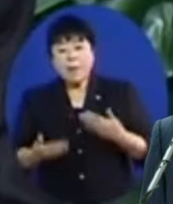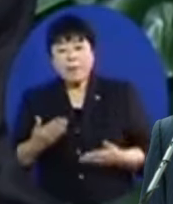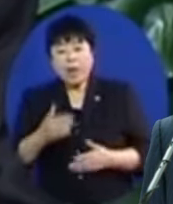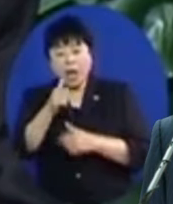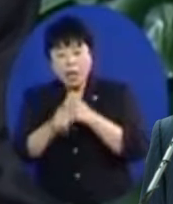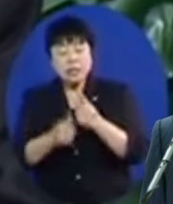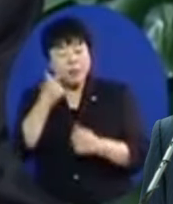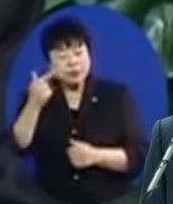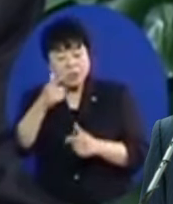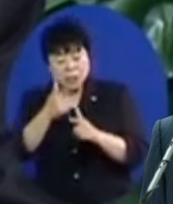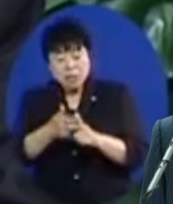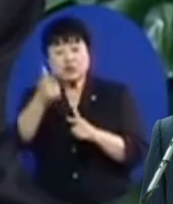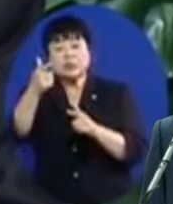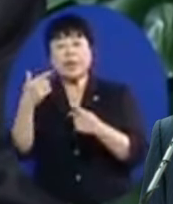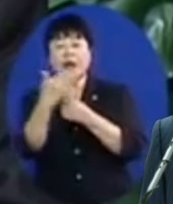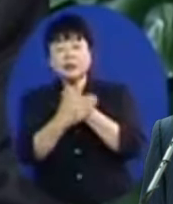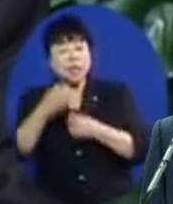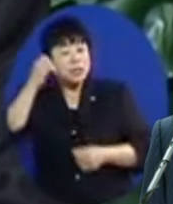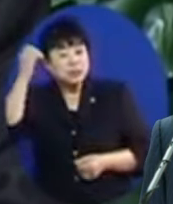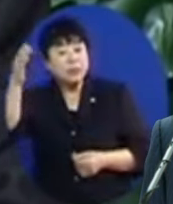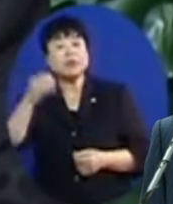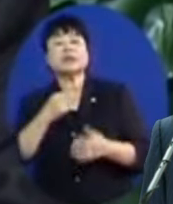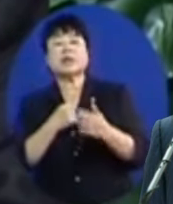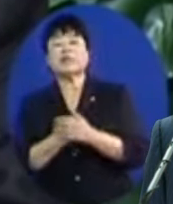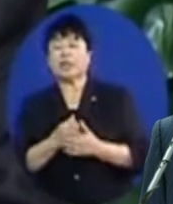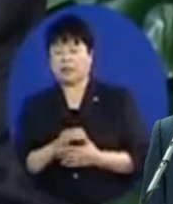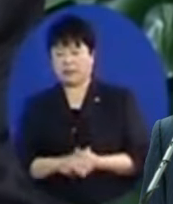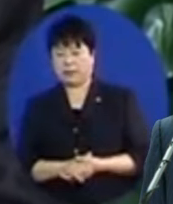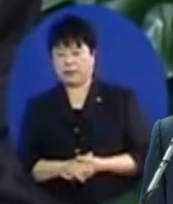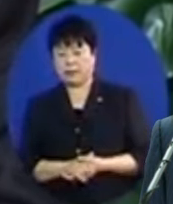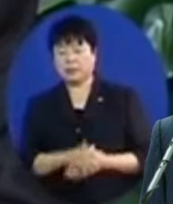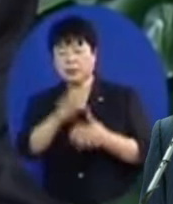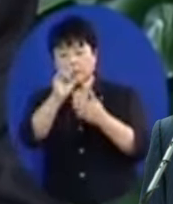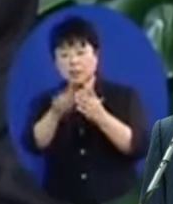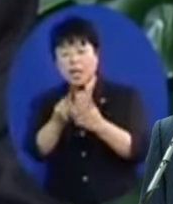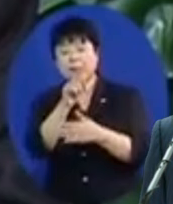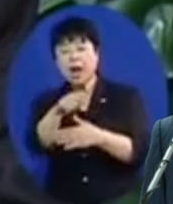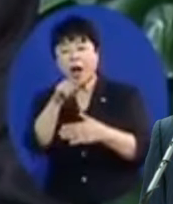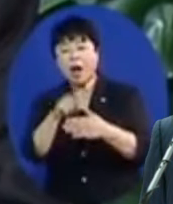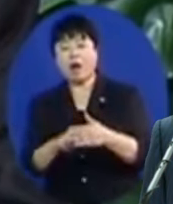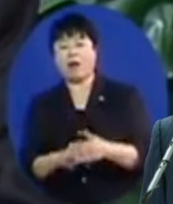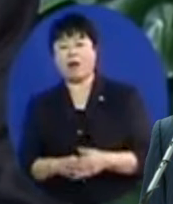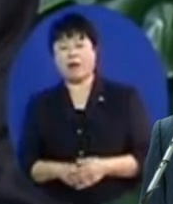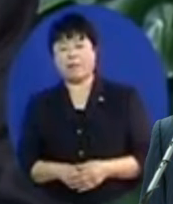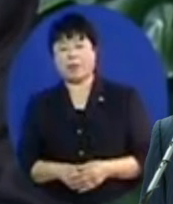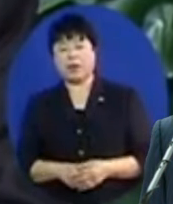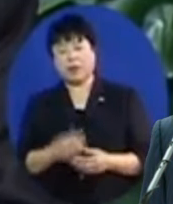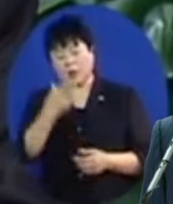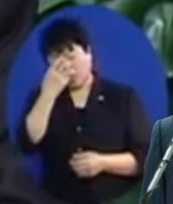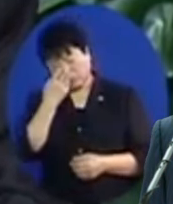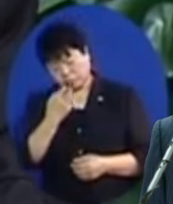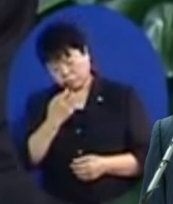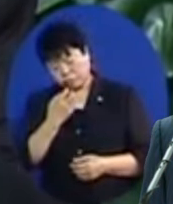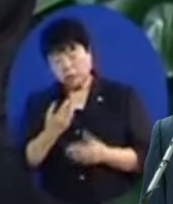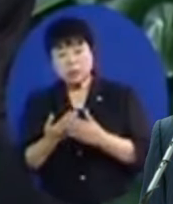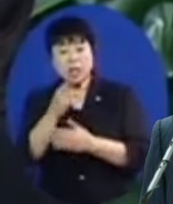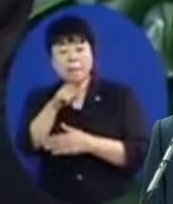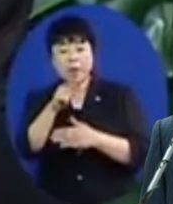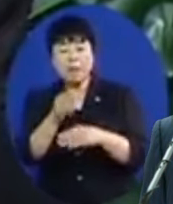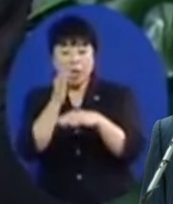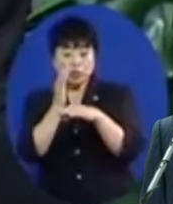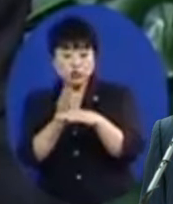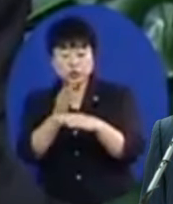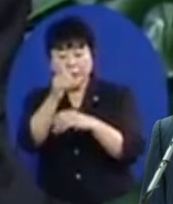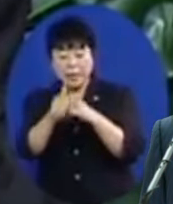하나님 아버지와 예수님의 은혜를 잊어버리고 살 때가 있는 것입니다. 그럴 때 마음에 공허감이 생기는 것입니다. 언제나 우리 마음